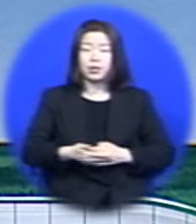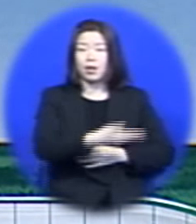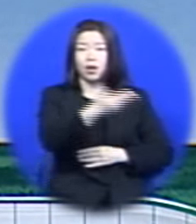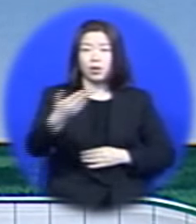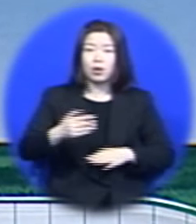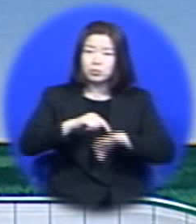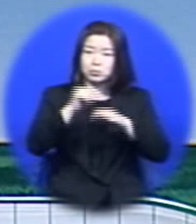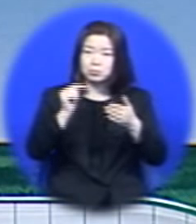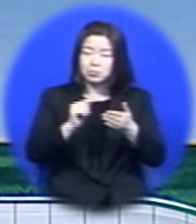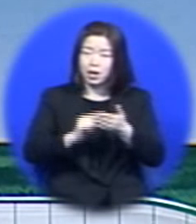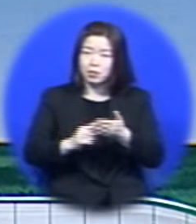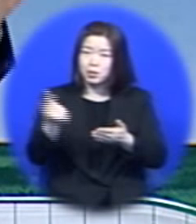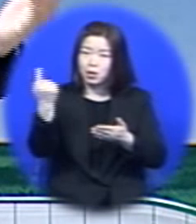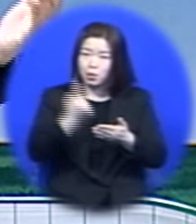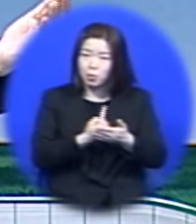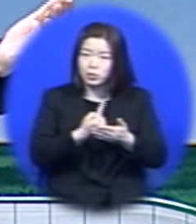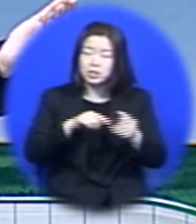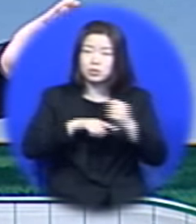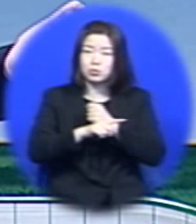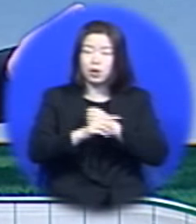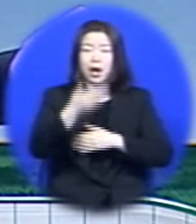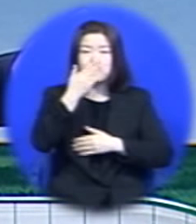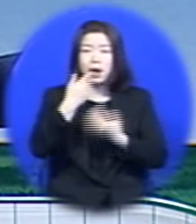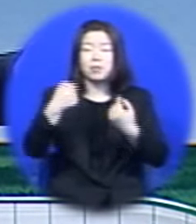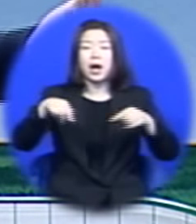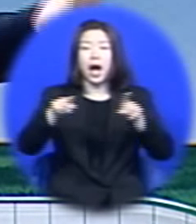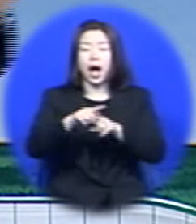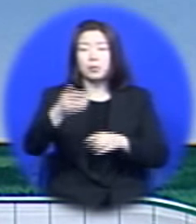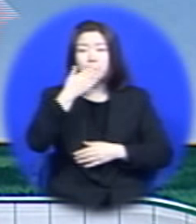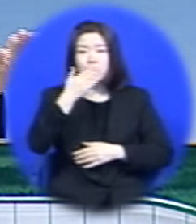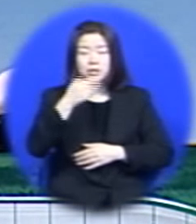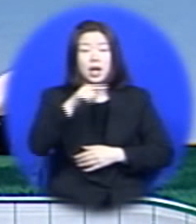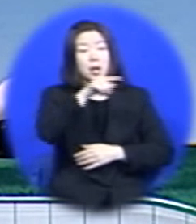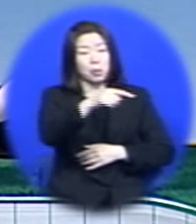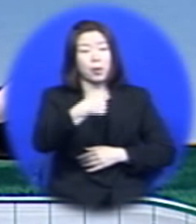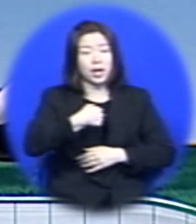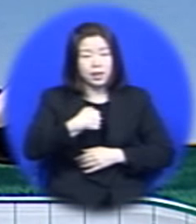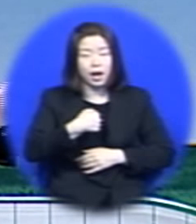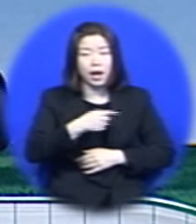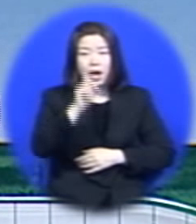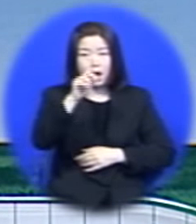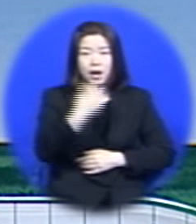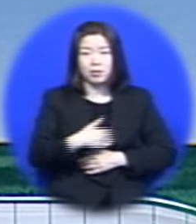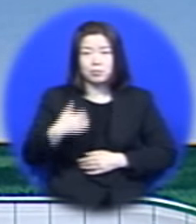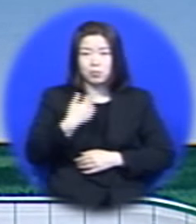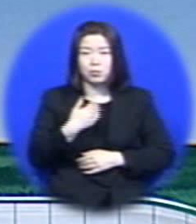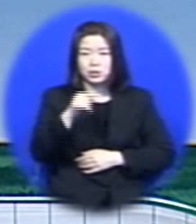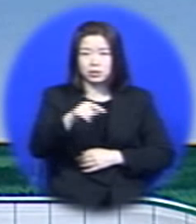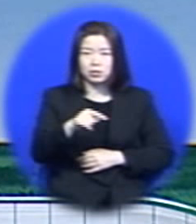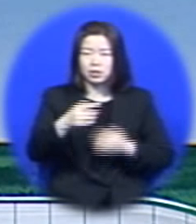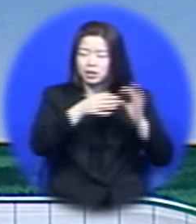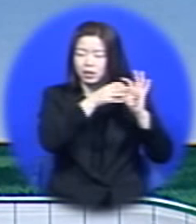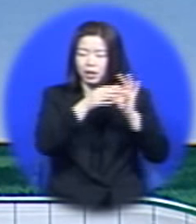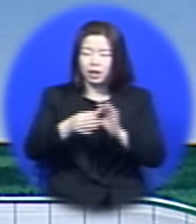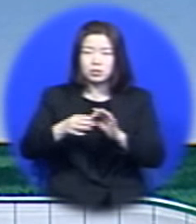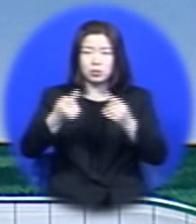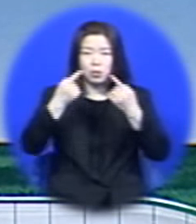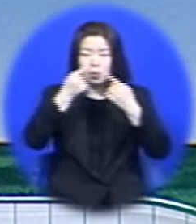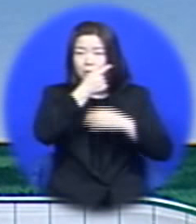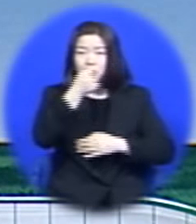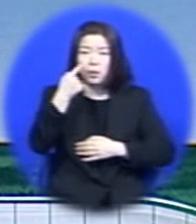여러분의 마음에 들어오신 이유가 밥을 같이 먹자, 너와 나는 한 몸이라는, 그걸 계속 확인시켜 주시기